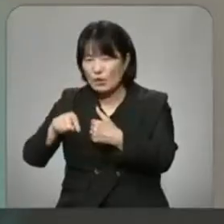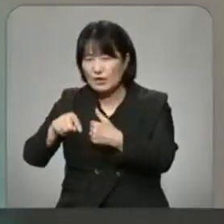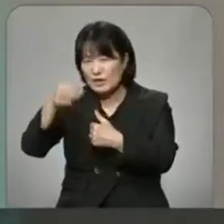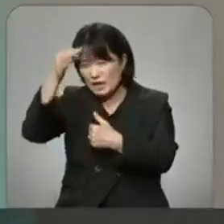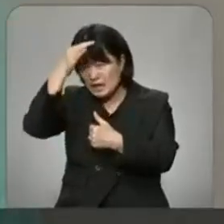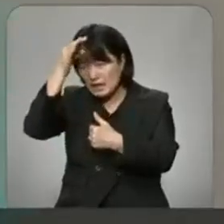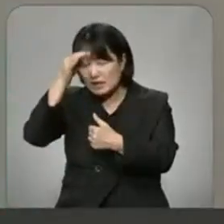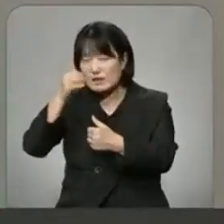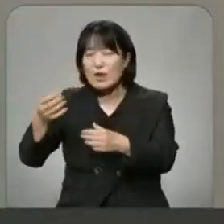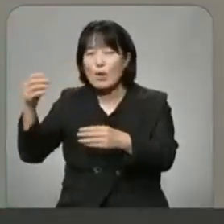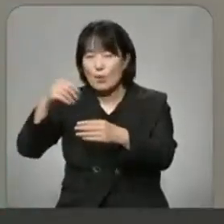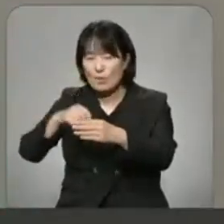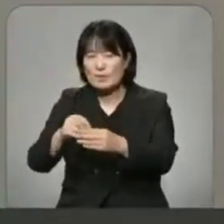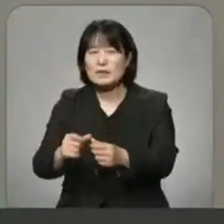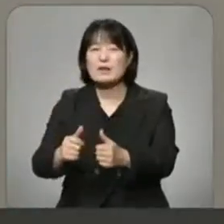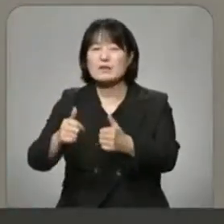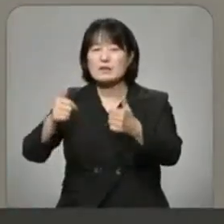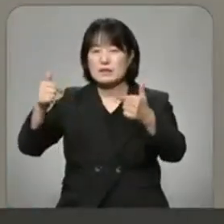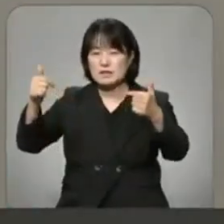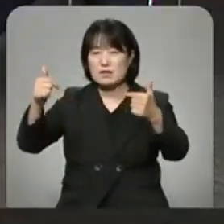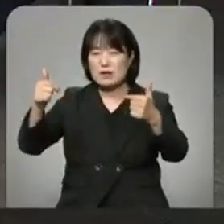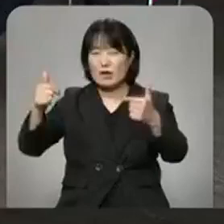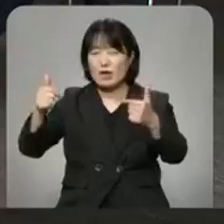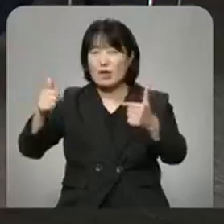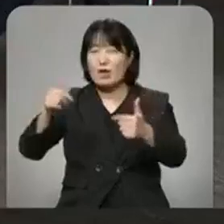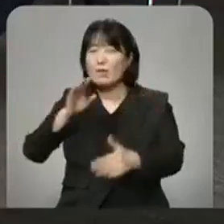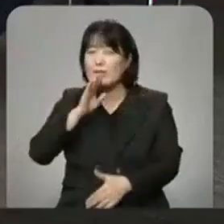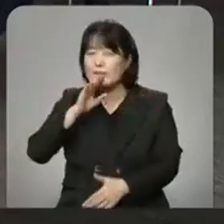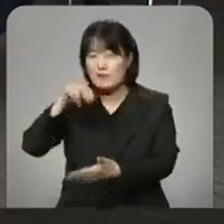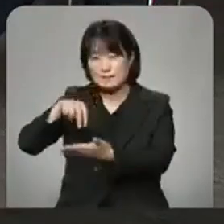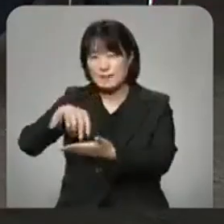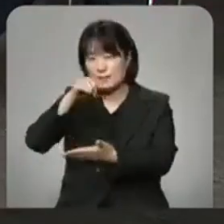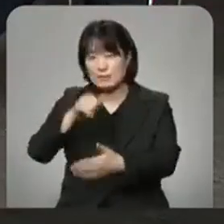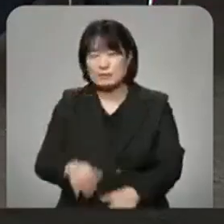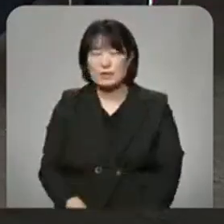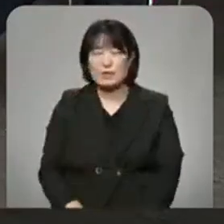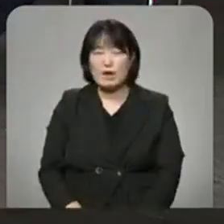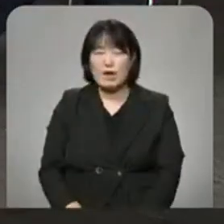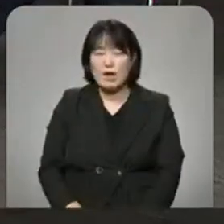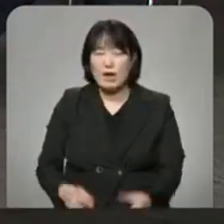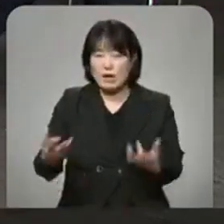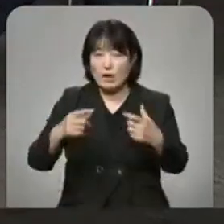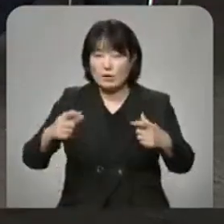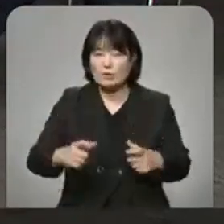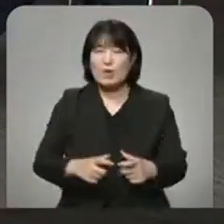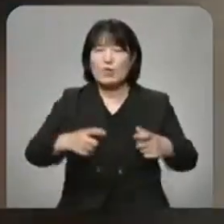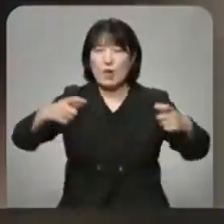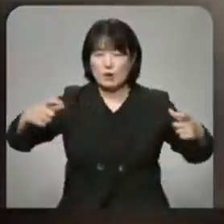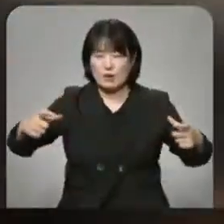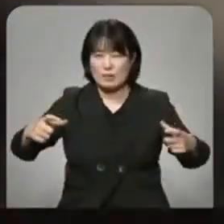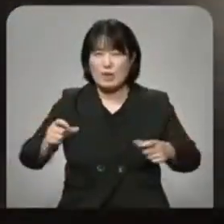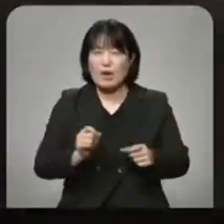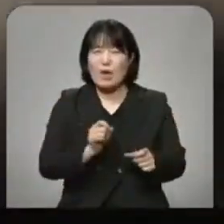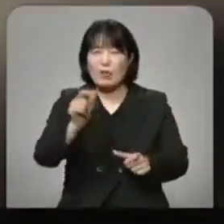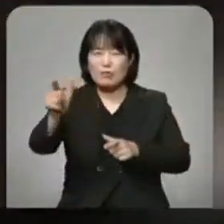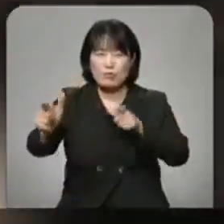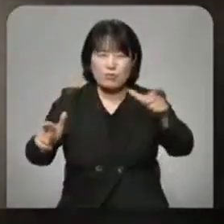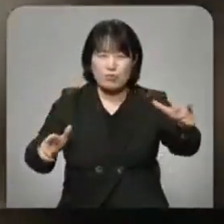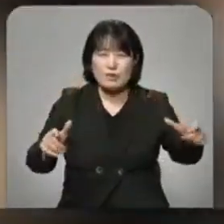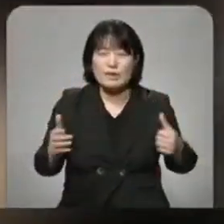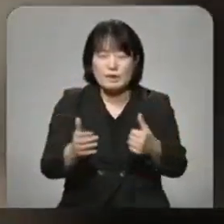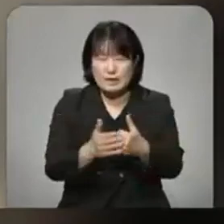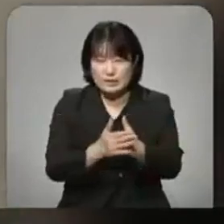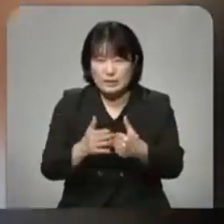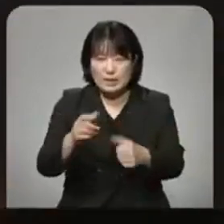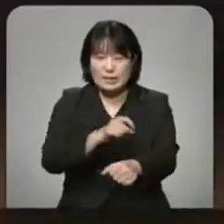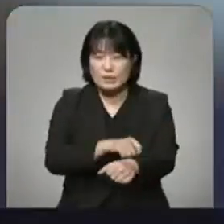강화하는 방식이 더 낫다는 의견도 제기됩니다. 면적이 넓고 지역 간 접근성이 떨어지는 지역 특성상 특정